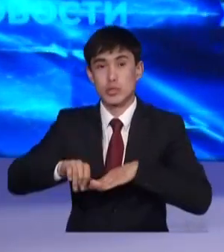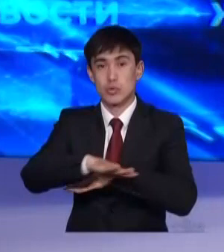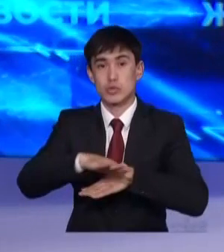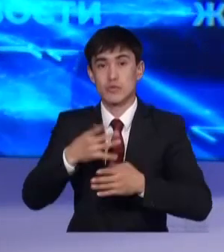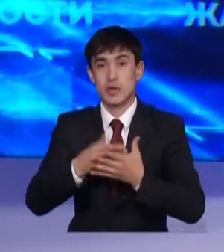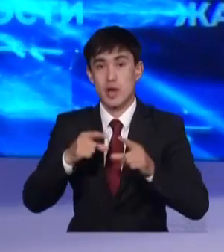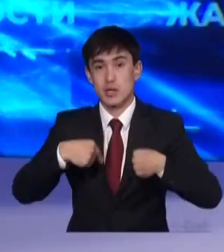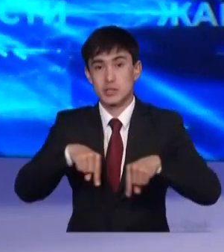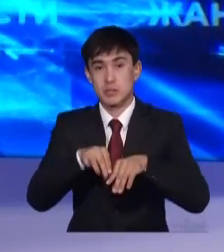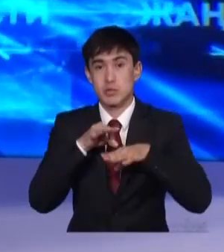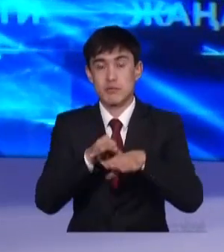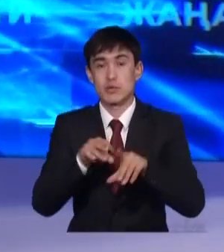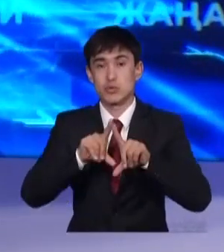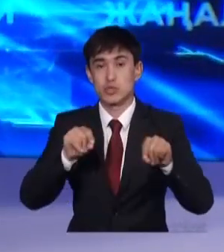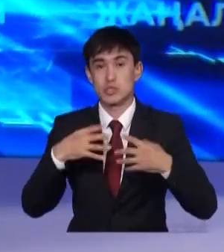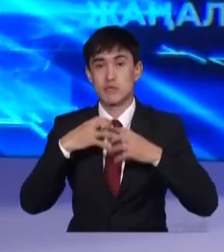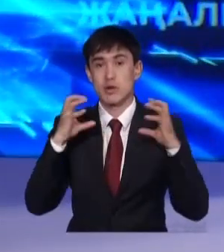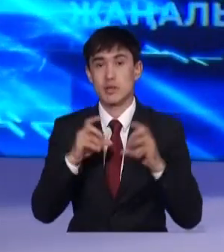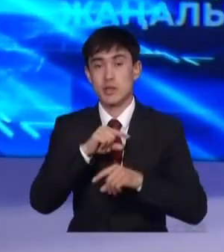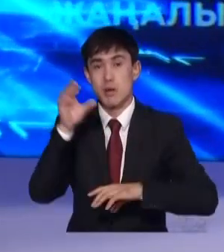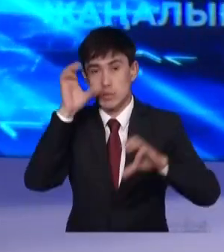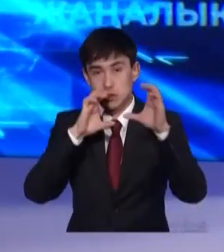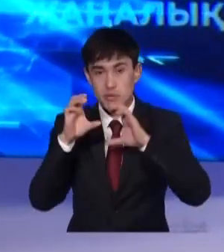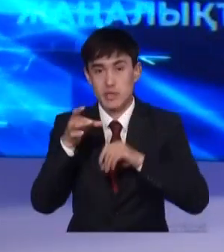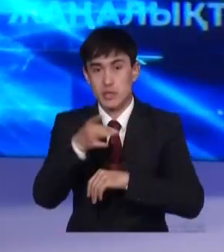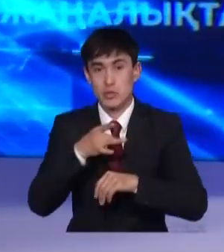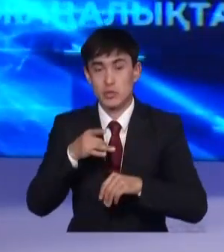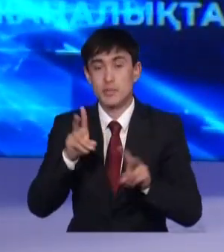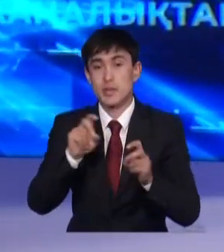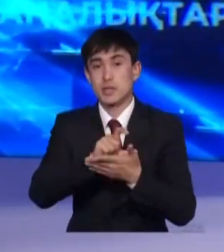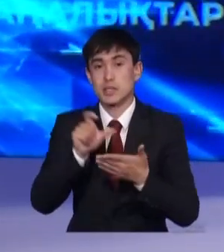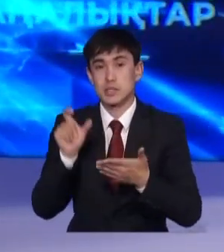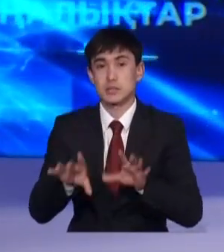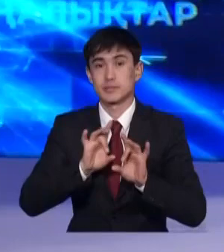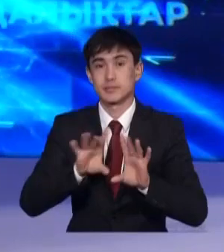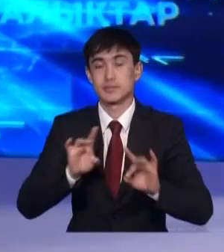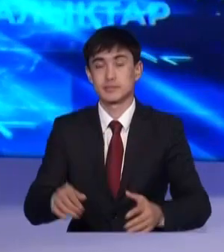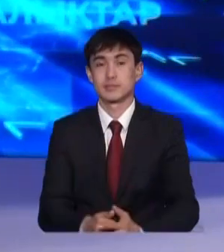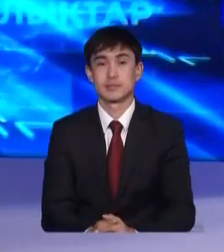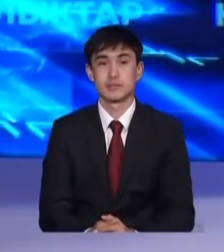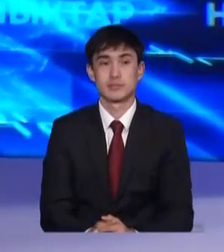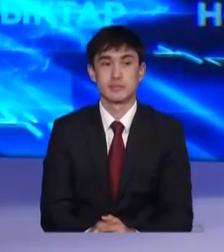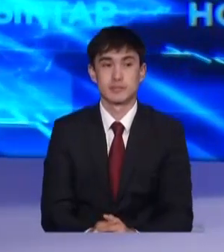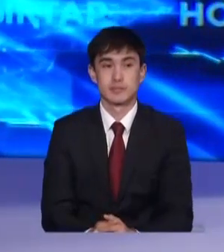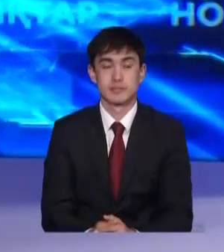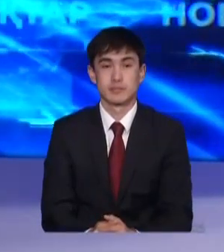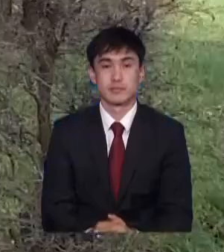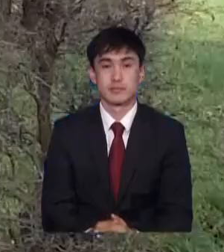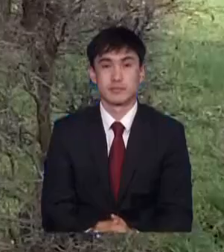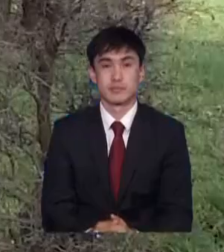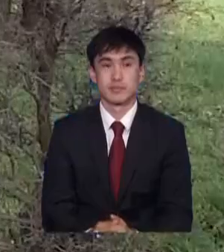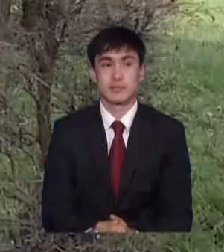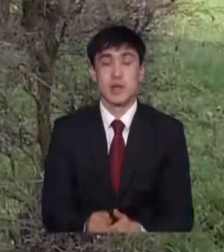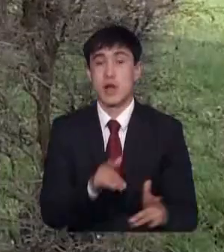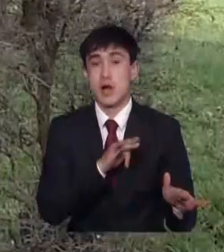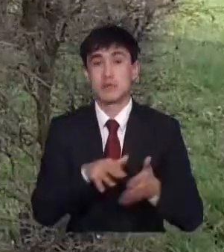своих организаций проводили учреждения здравоохранения и образования региона тему продолжит моя Коллега апаева в